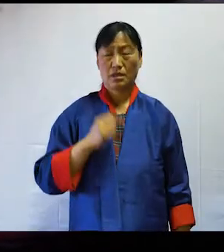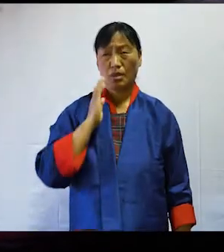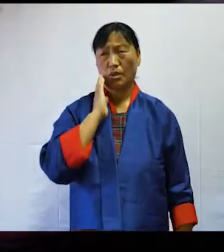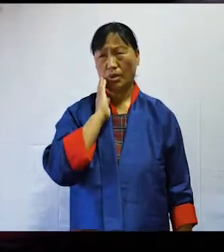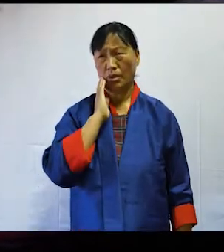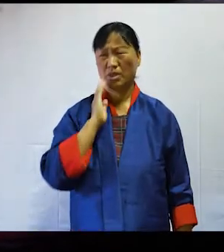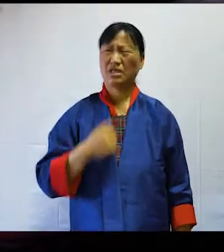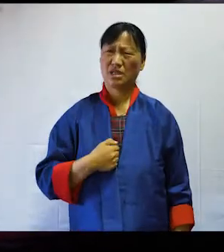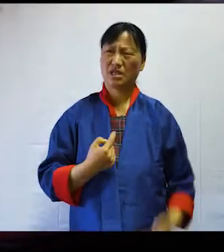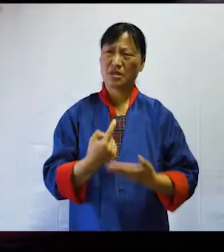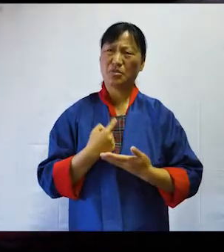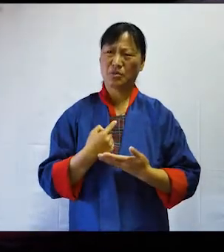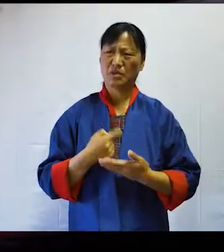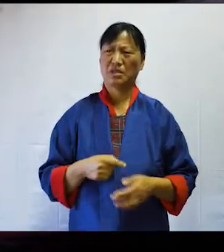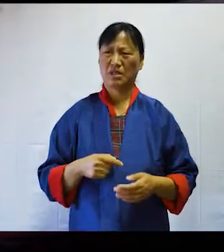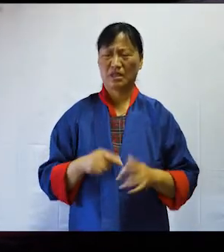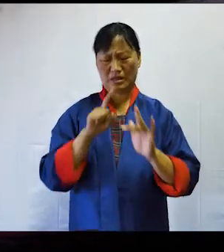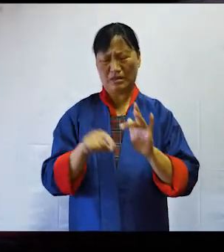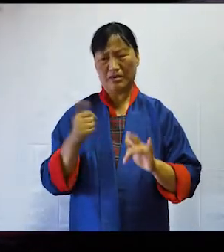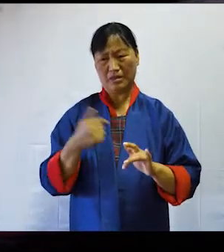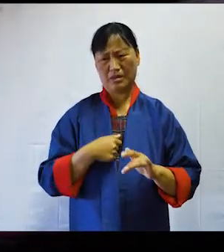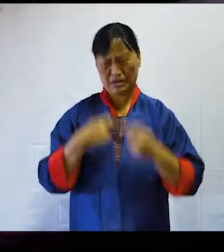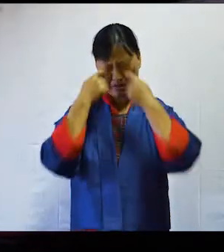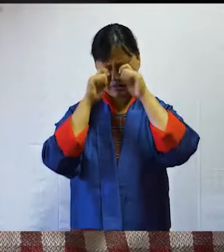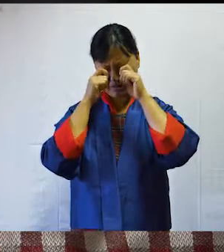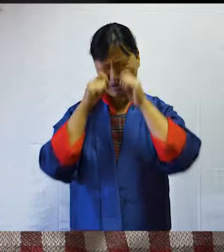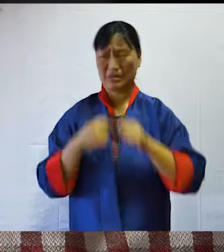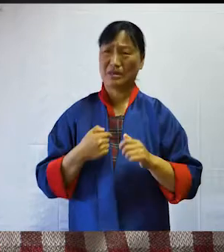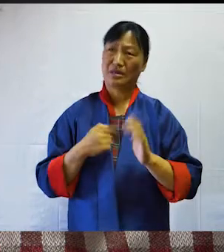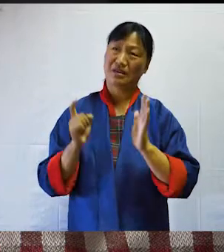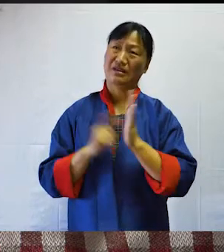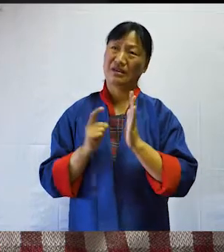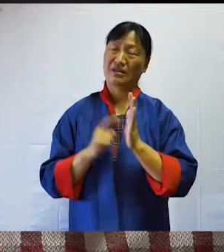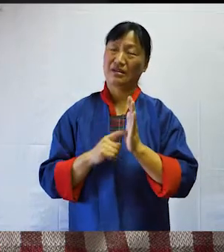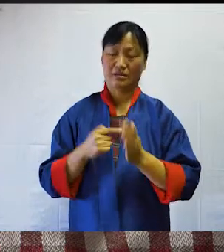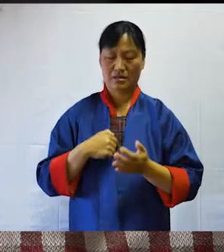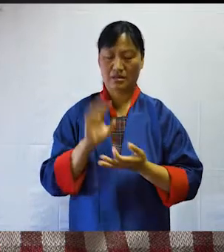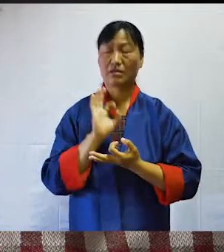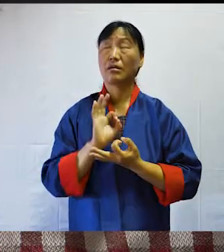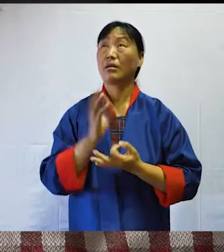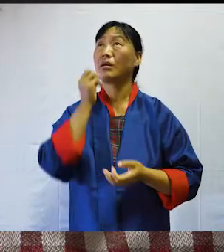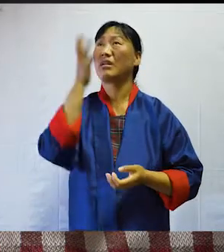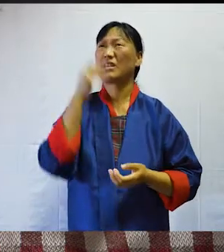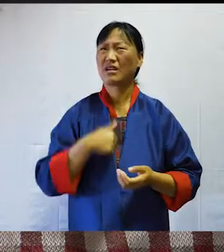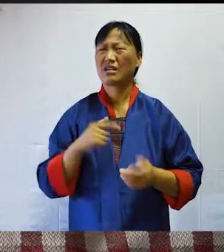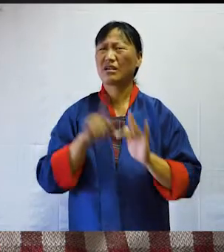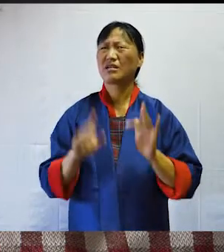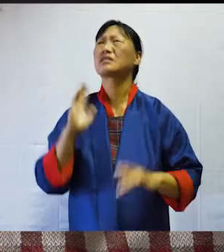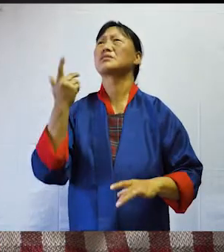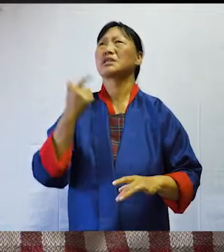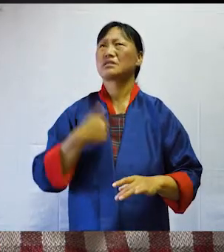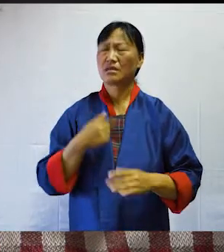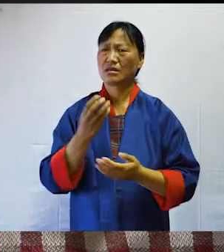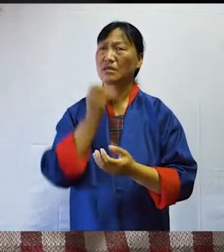मन दुख्यो अब मेरो नानी चाहिँ यस्तो हुनेर छ भनेर कति रुन्थेँ म त्यतिखेर एक्लै नानीलाई पूजाको अगाडि बसेर वाइ भगवान्लाई किन मेरो नानी यस्तो मैले के गरेँ